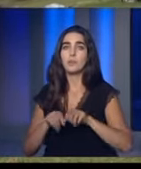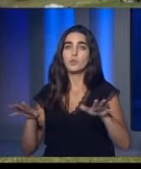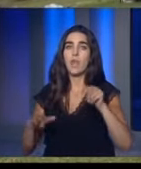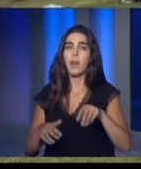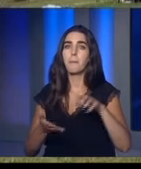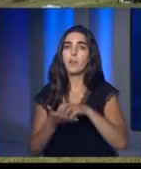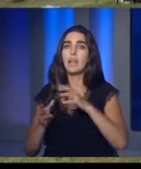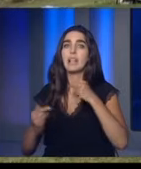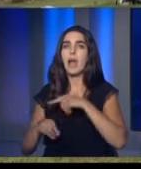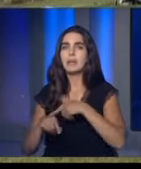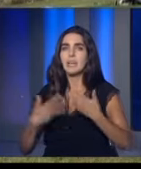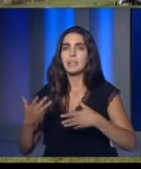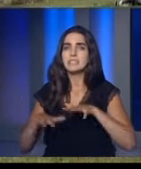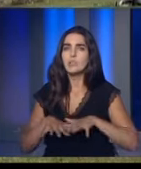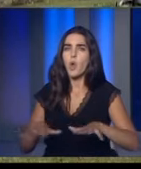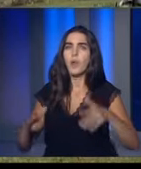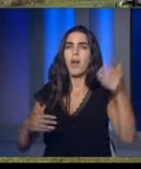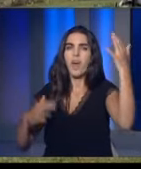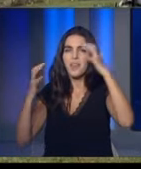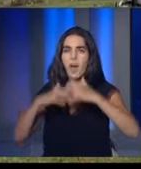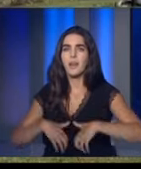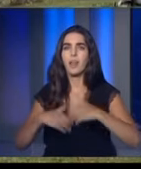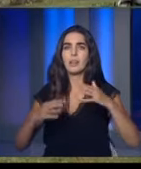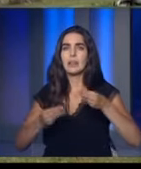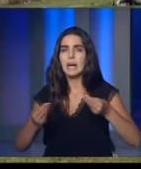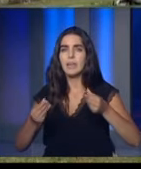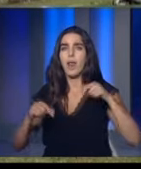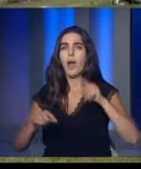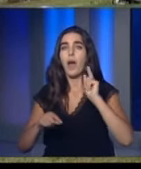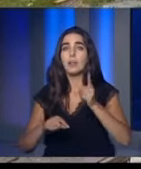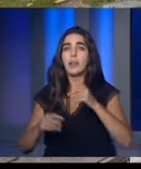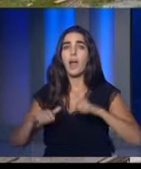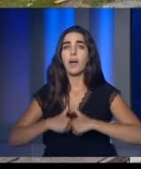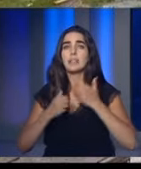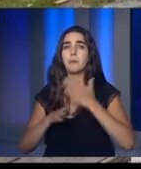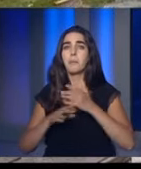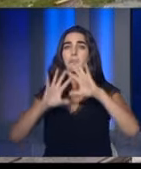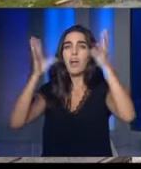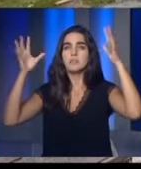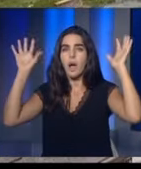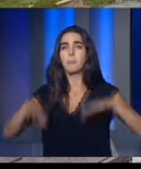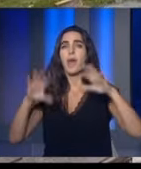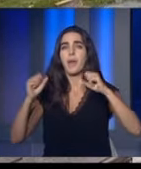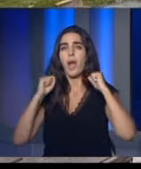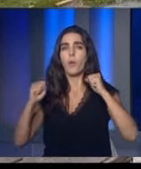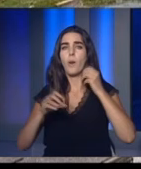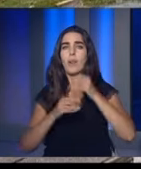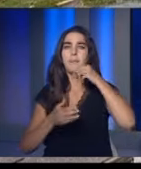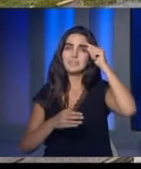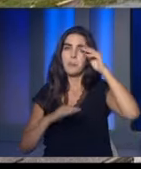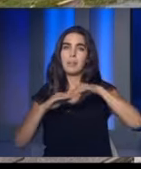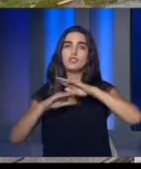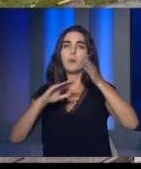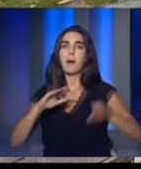كايمان. وحذر المركز في منشور: من المتوقع حدوث سيول وانهيارات طينية تهدد الحياة بسبب